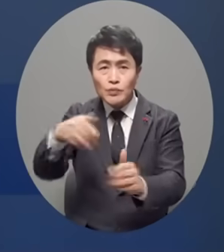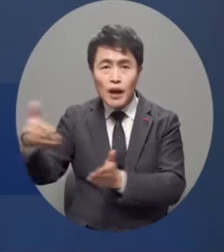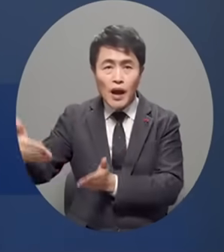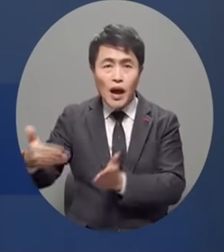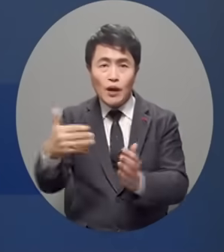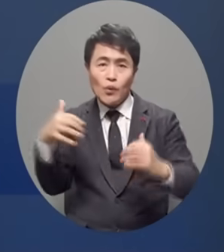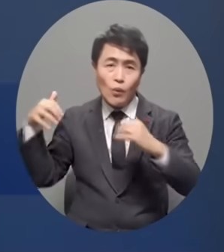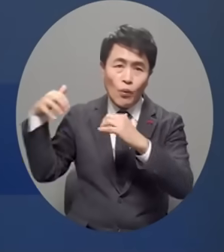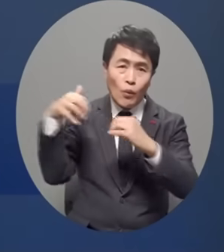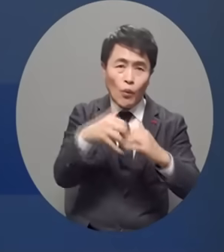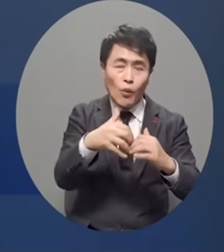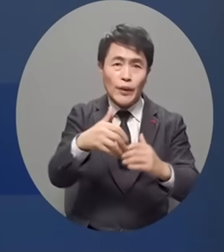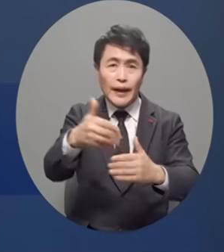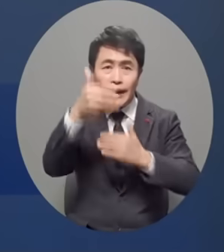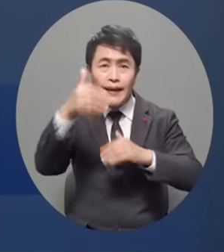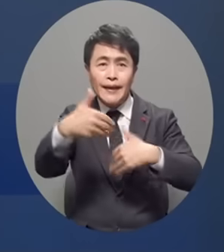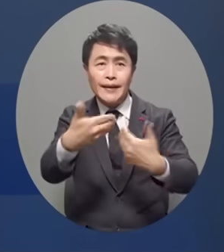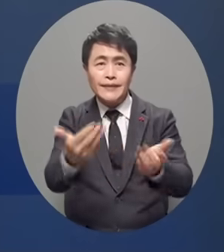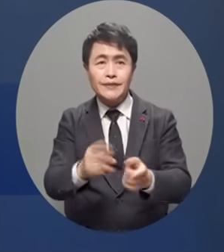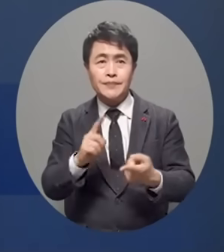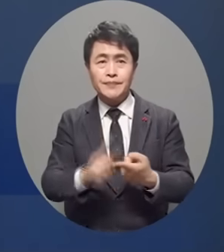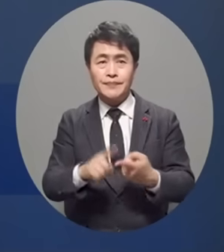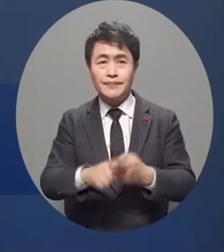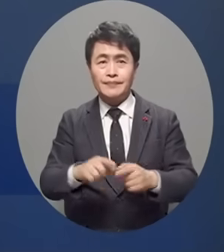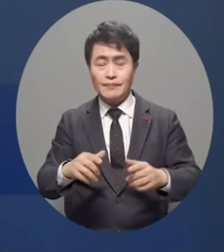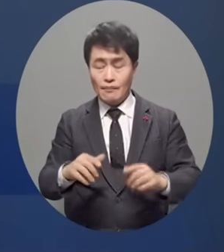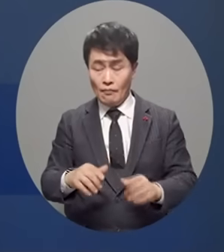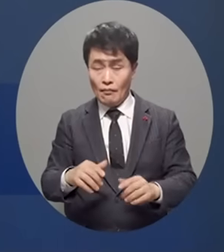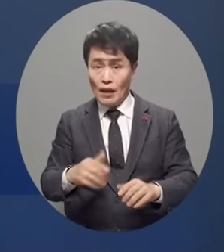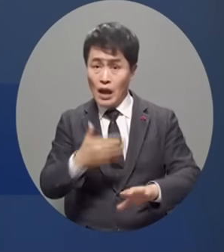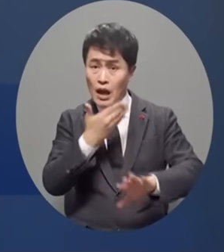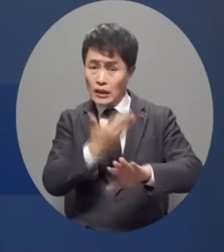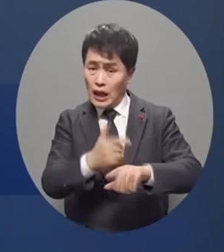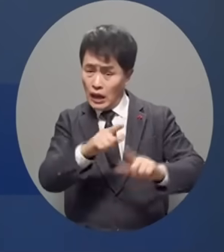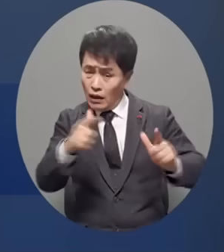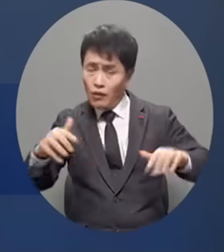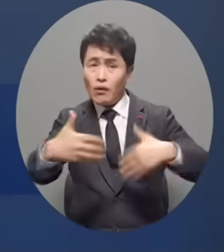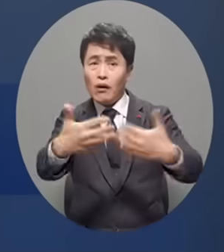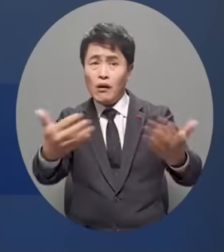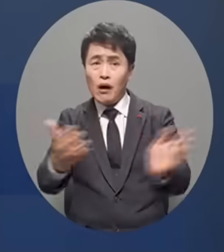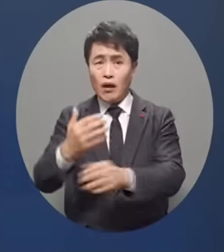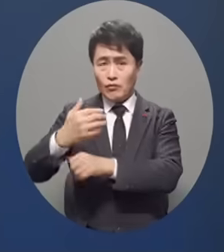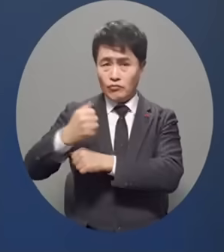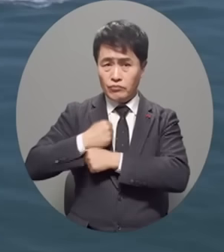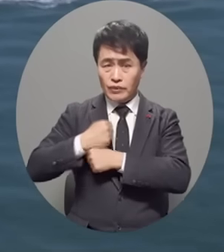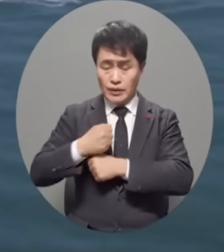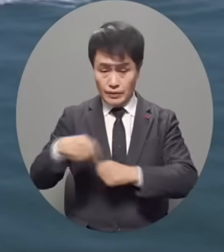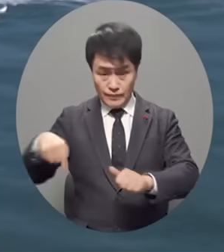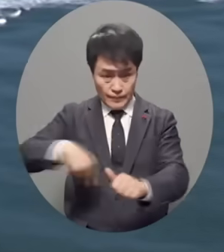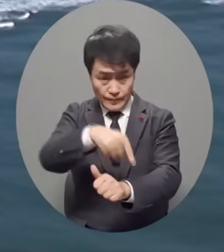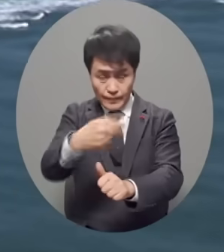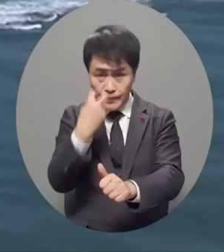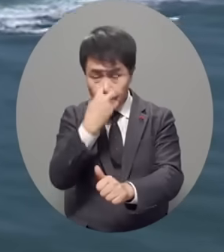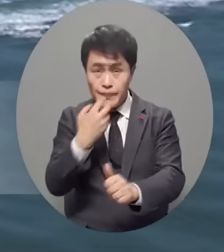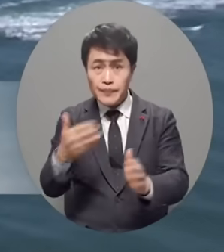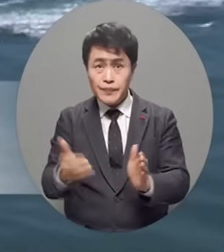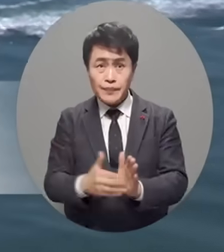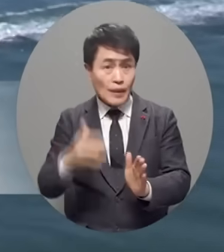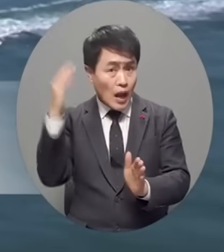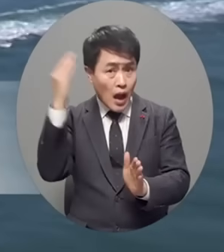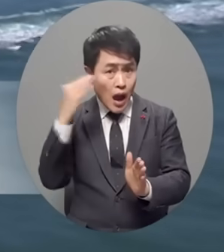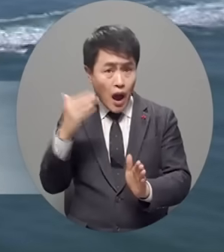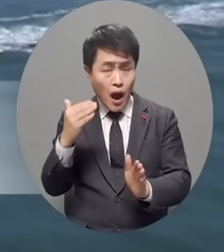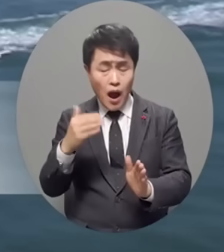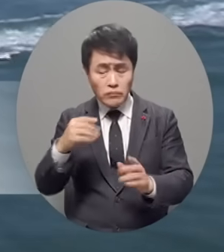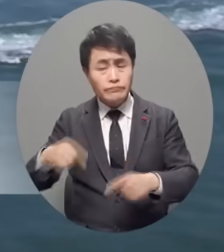the forces assigned to Operation Prosperity Guardian will serve as a highway patrol of 우리나라는 명시적으로